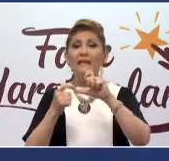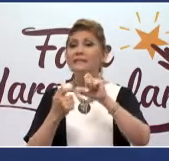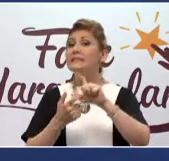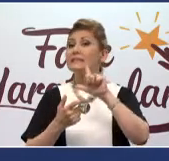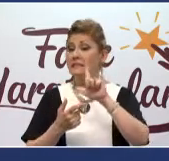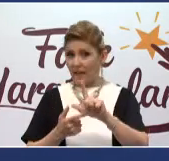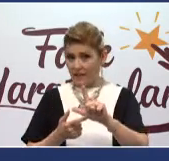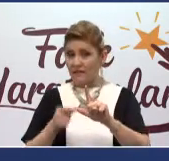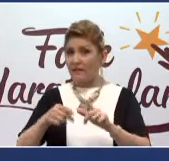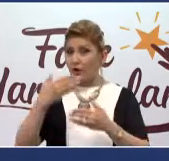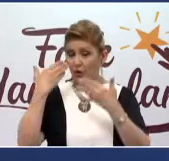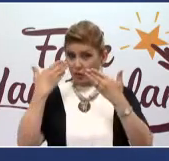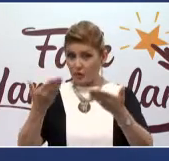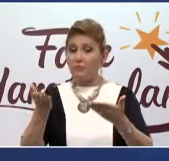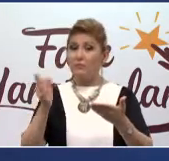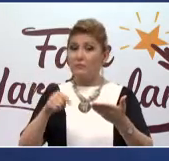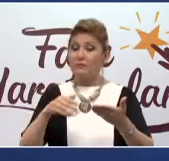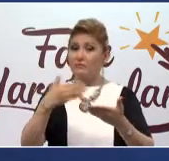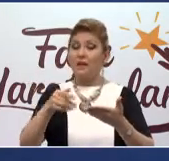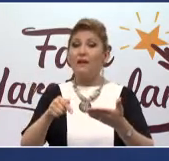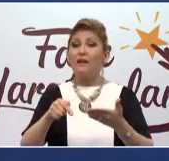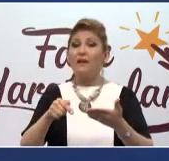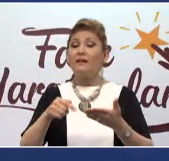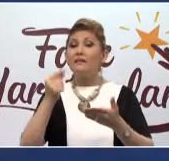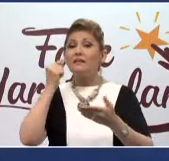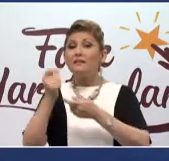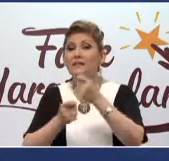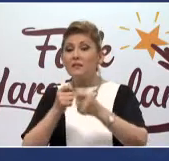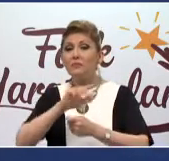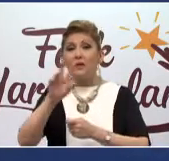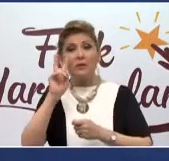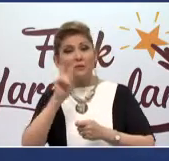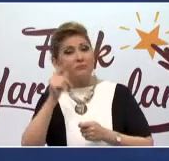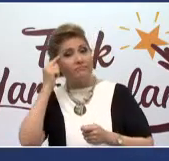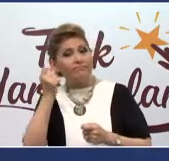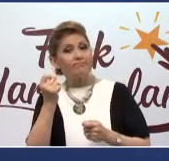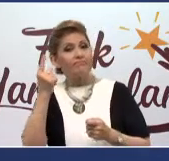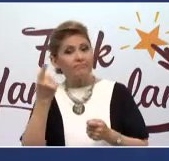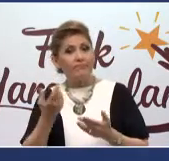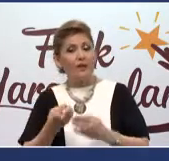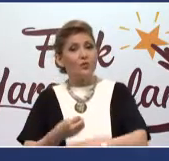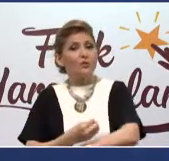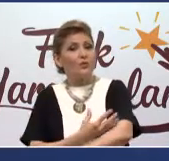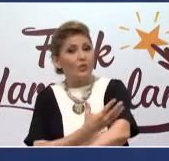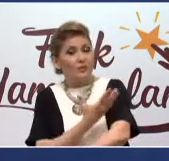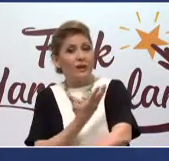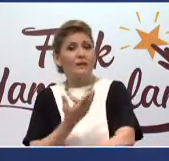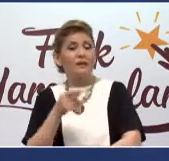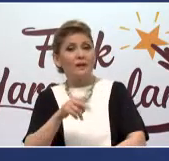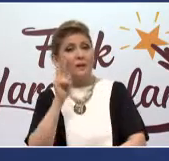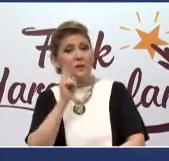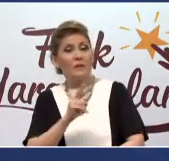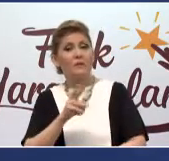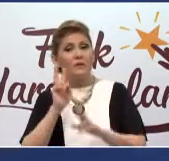ziyade bu alanda çalışan insanların ilham alabilecekleri, duygusal olarak tetiklenebilecekleri